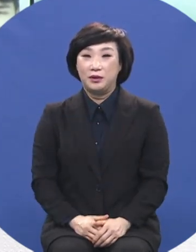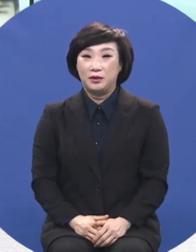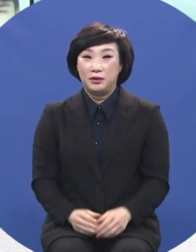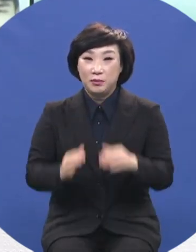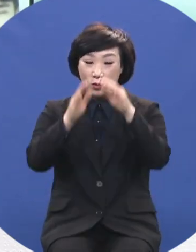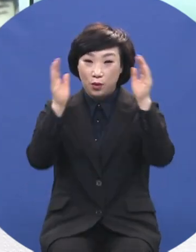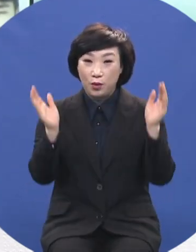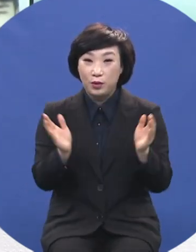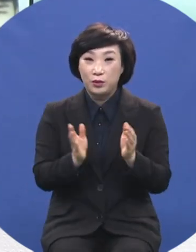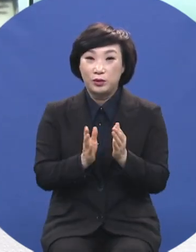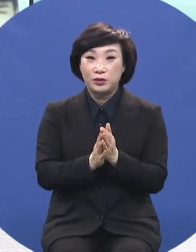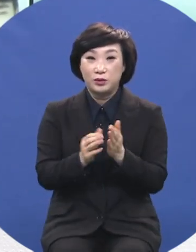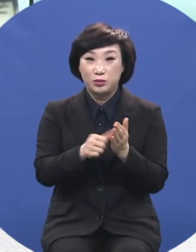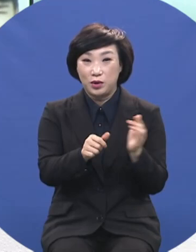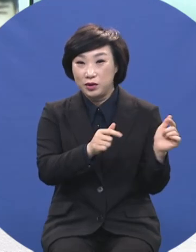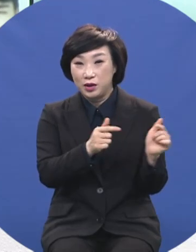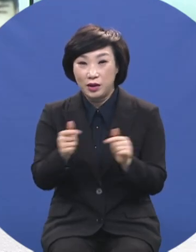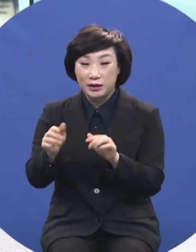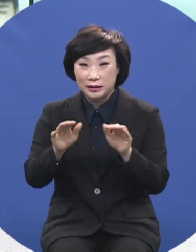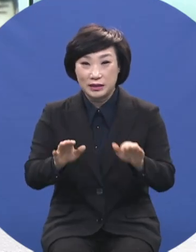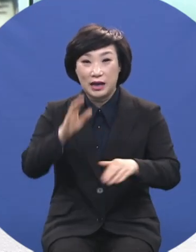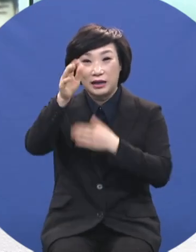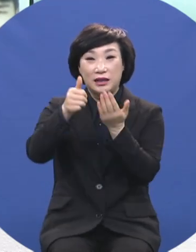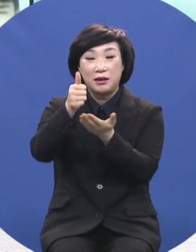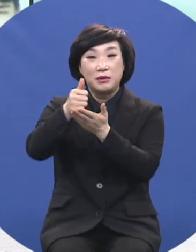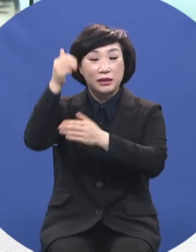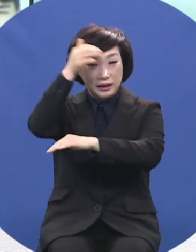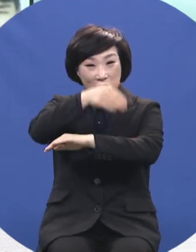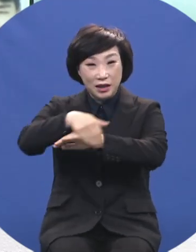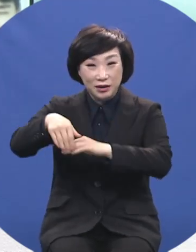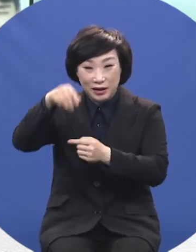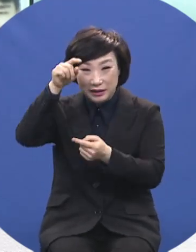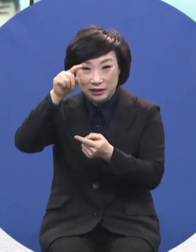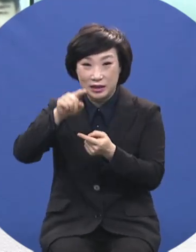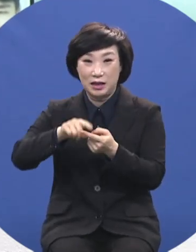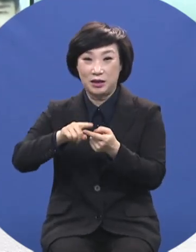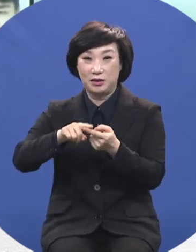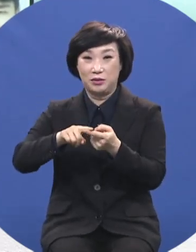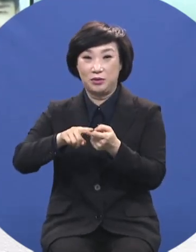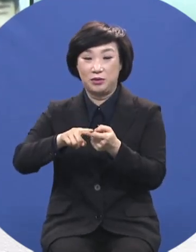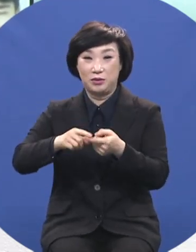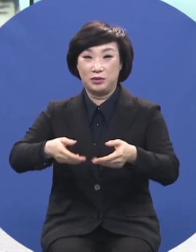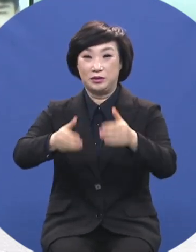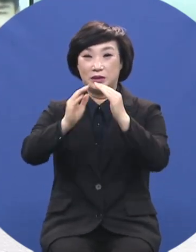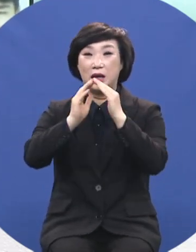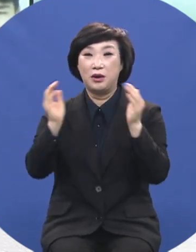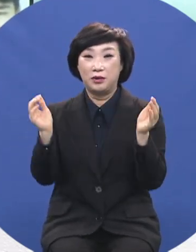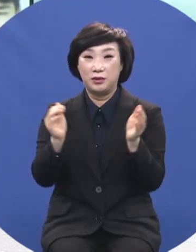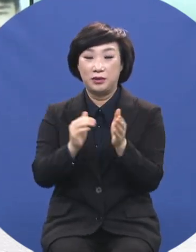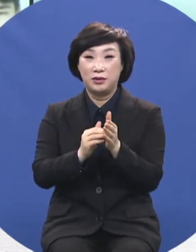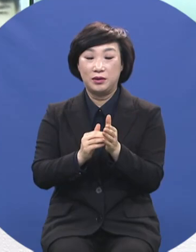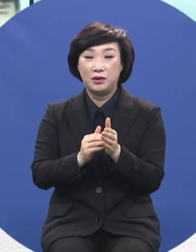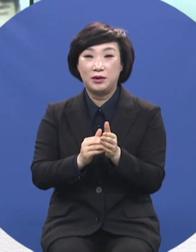모든 만물은 하나님이 설계하신 뜻대로 지어졌기에